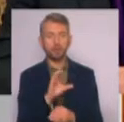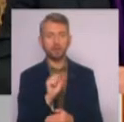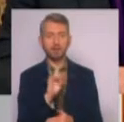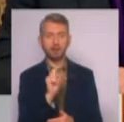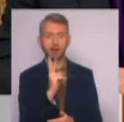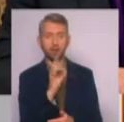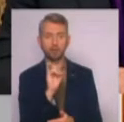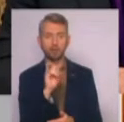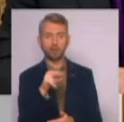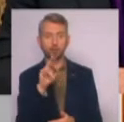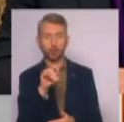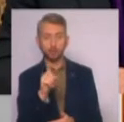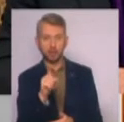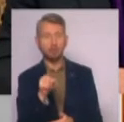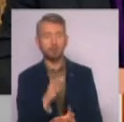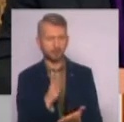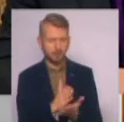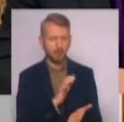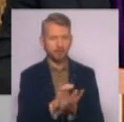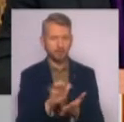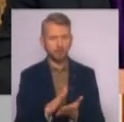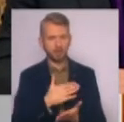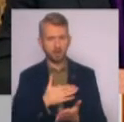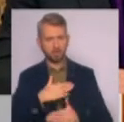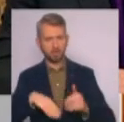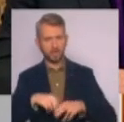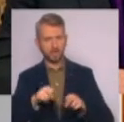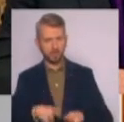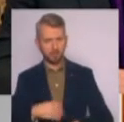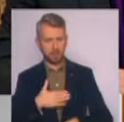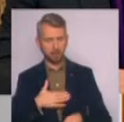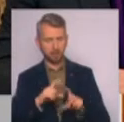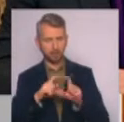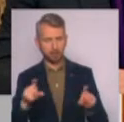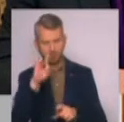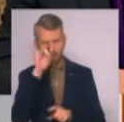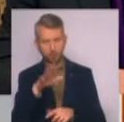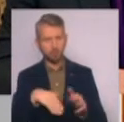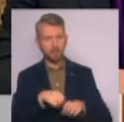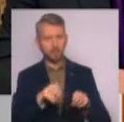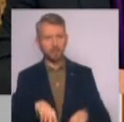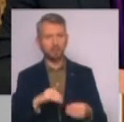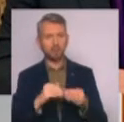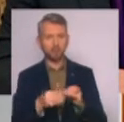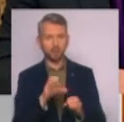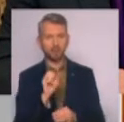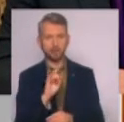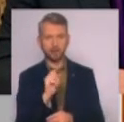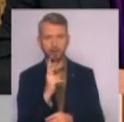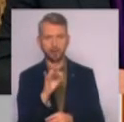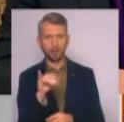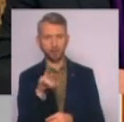Вони видані фахівцями нашого інституту. Відомий фахівець з проблеми саркоїдозу